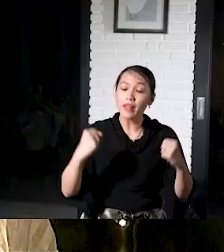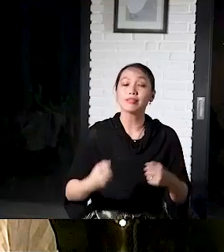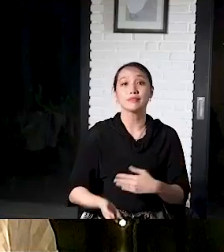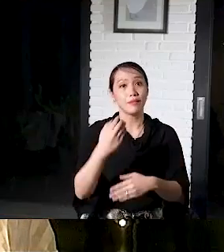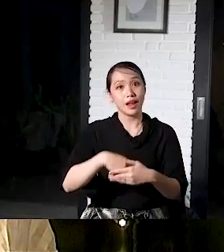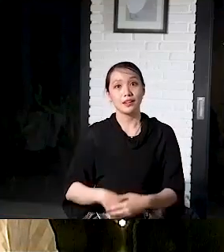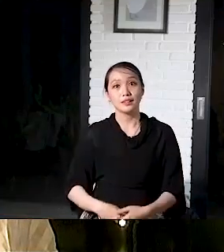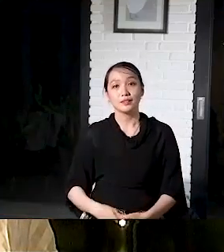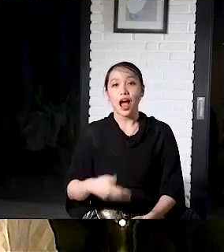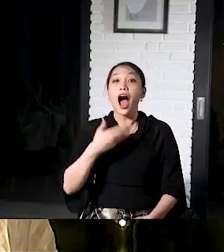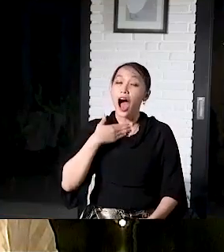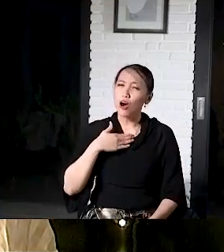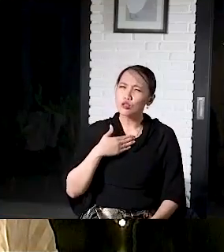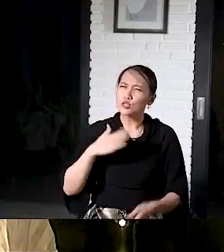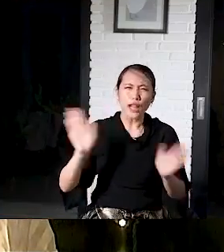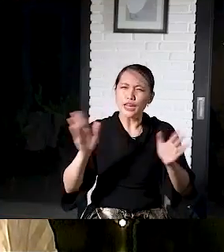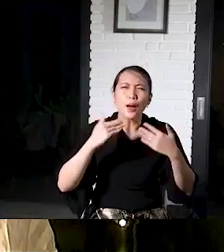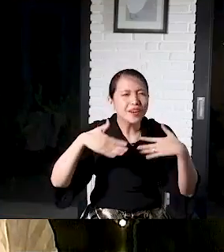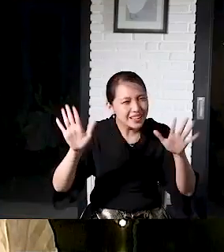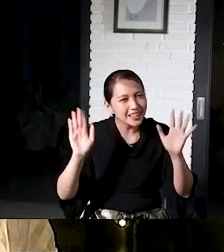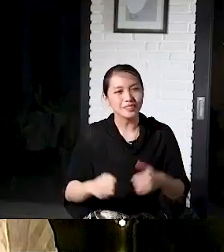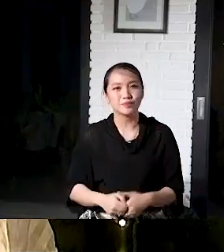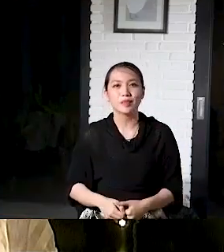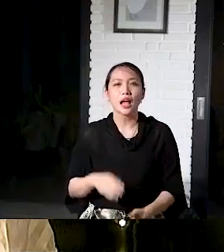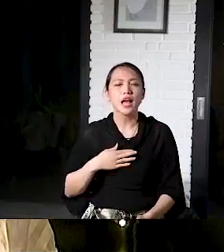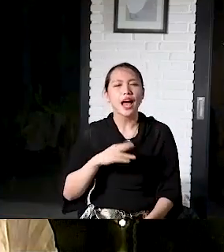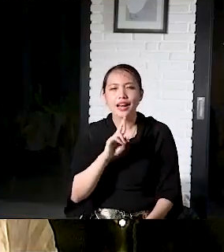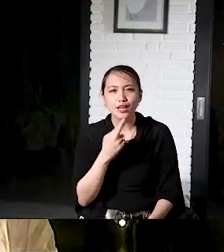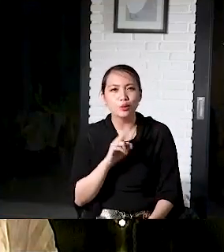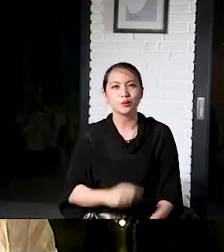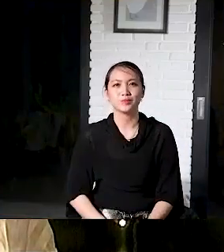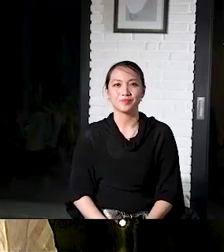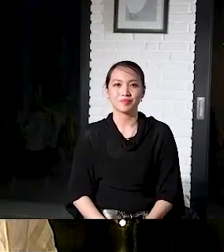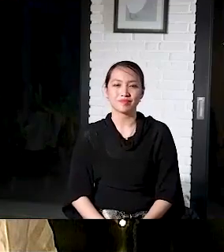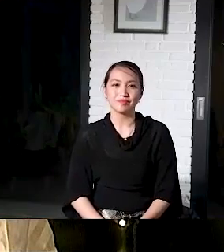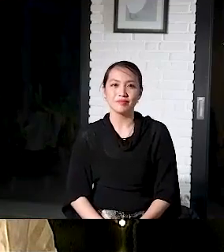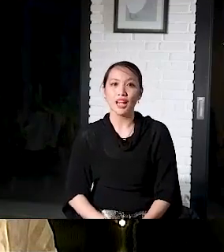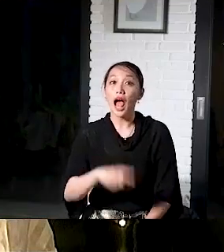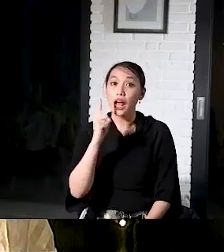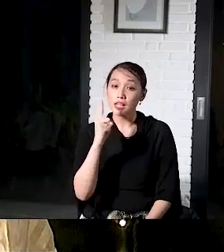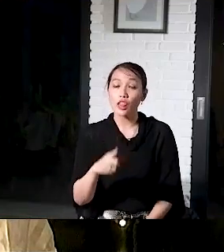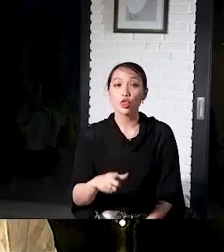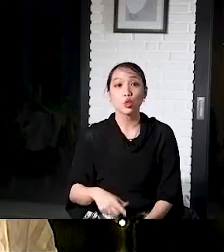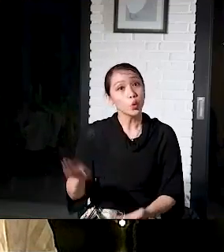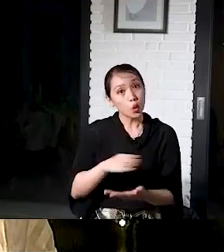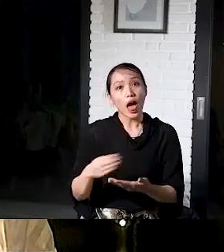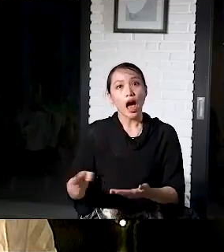kembali。 Saya rindu， itu ada satu lagi yang berarti bagi saya，